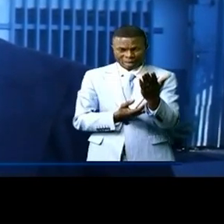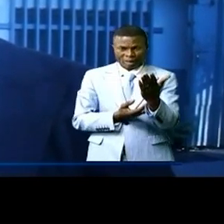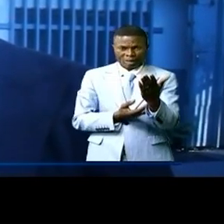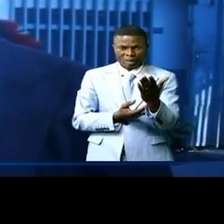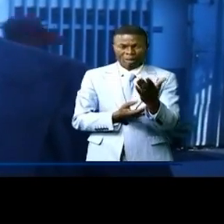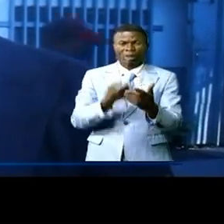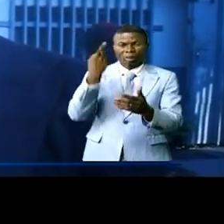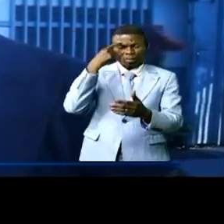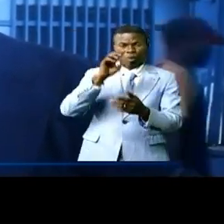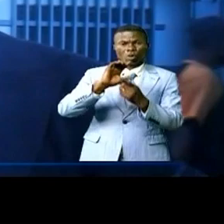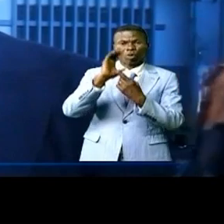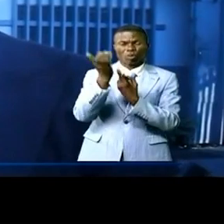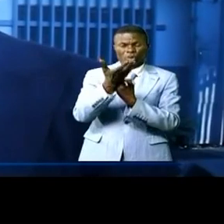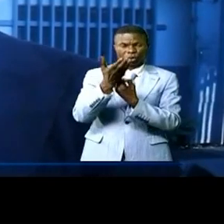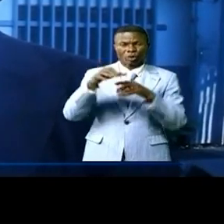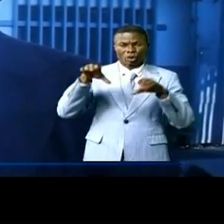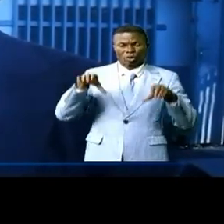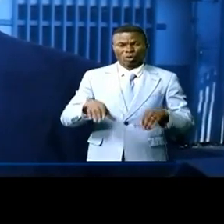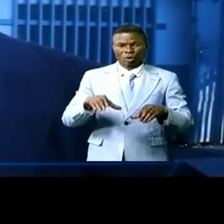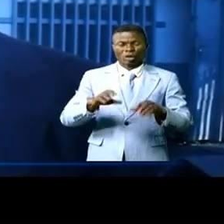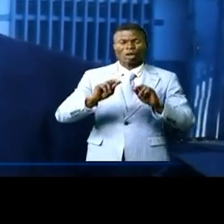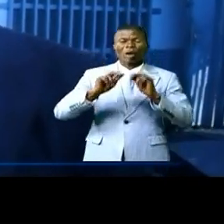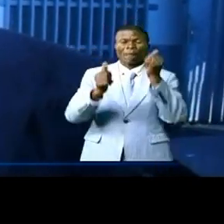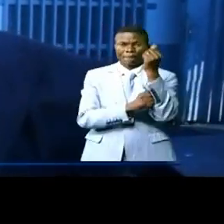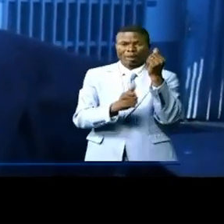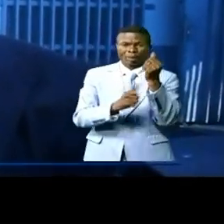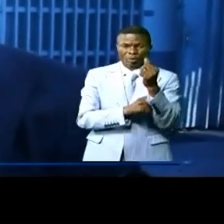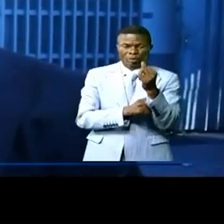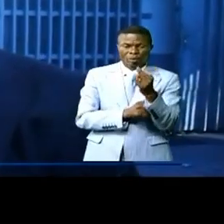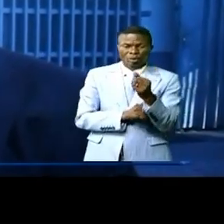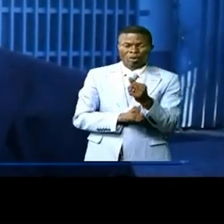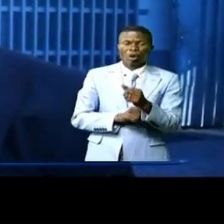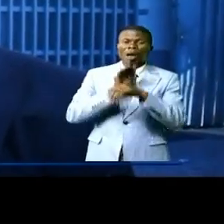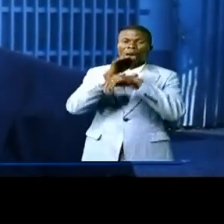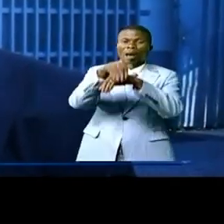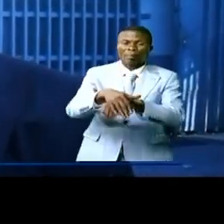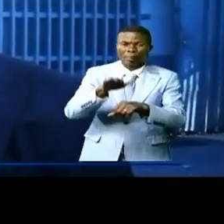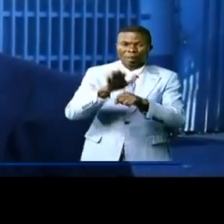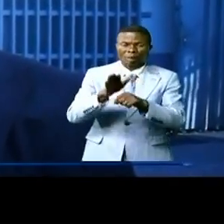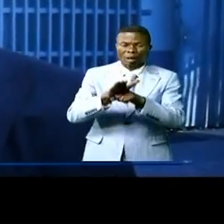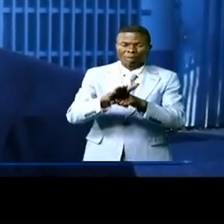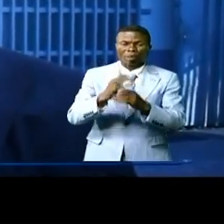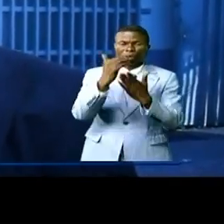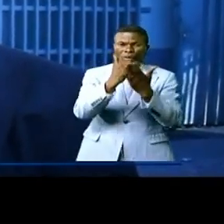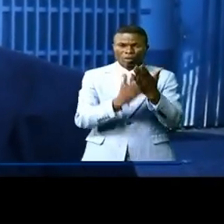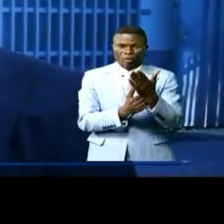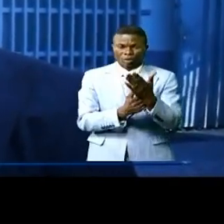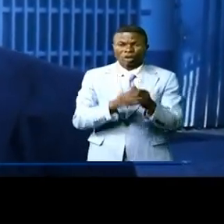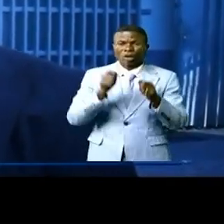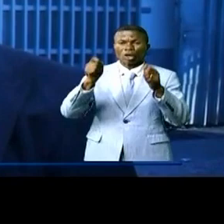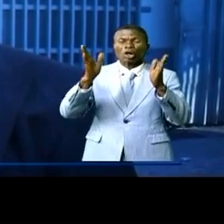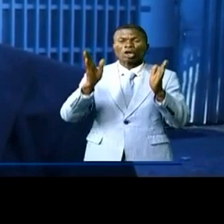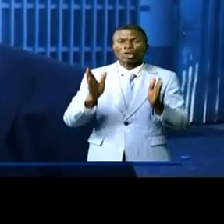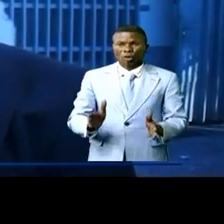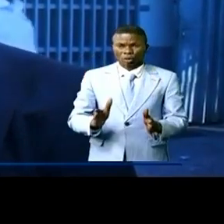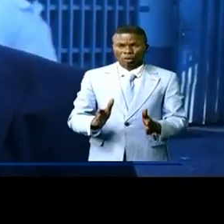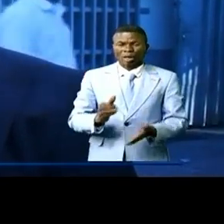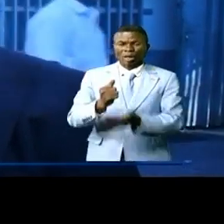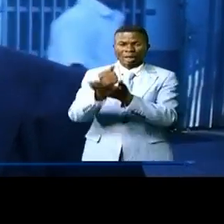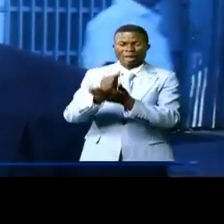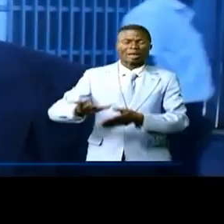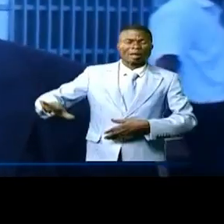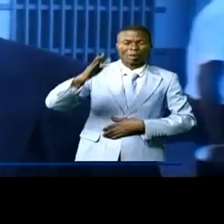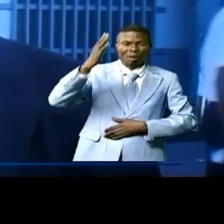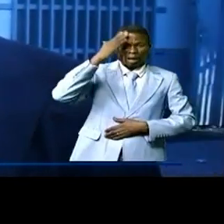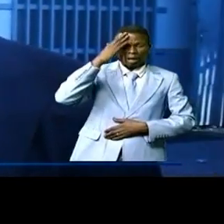culturels et parler des gens qui ont beaucoup contribué à cet institut ans via les journalistes l'ont fait connaître la